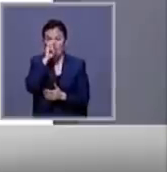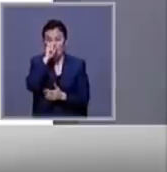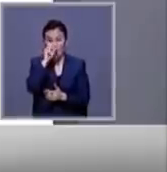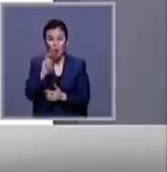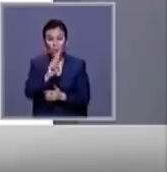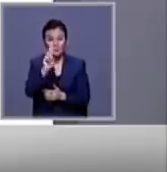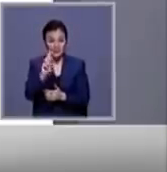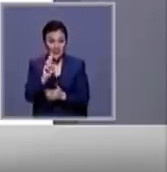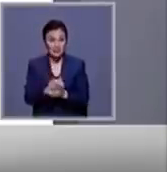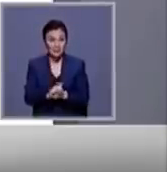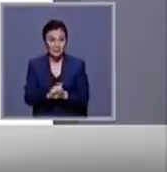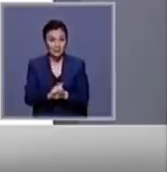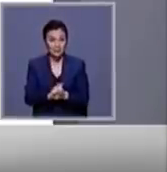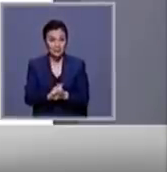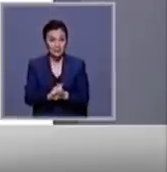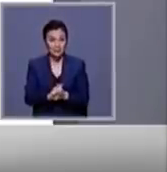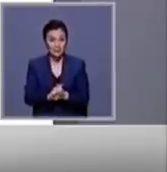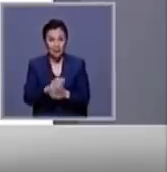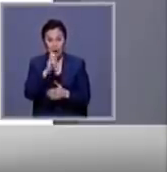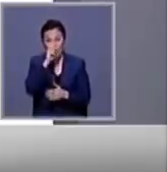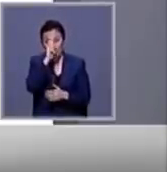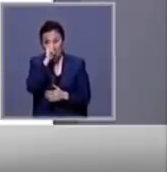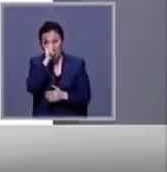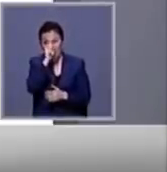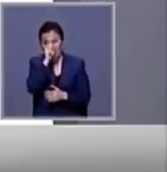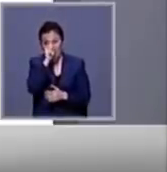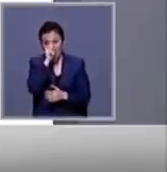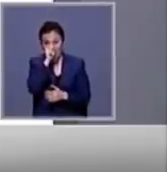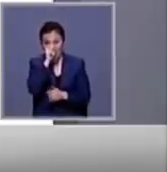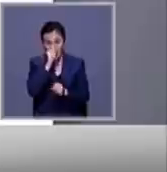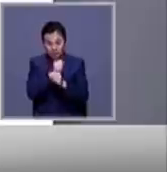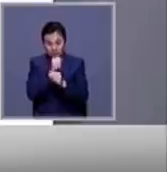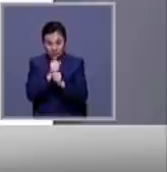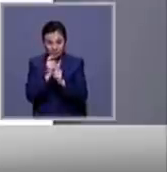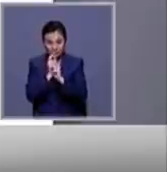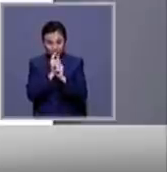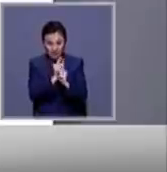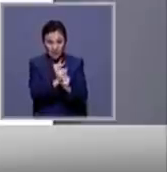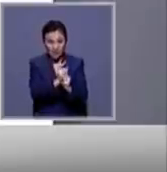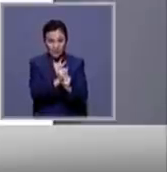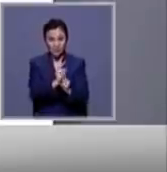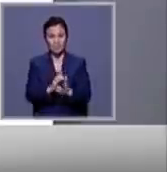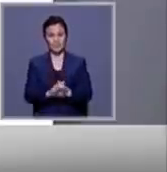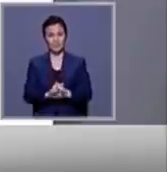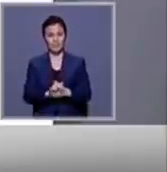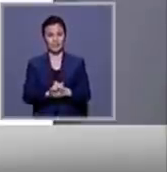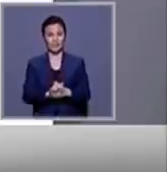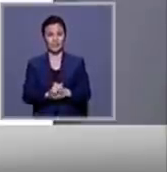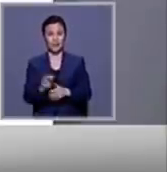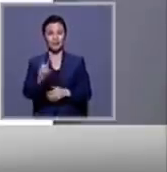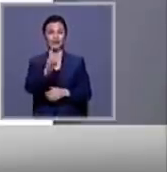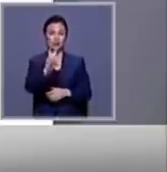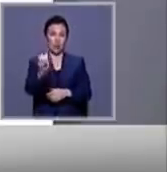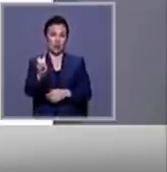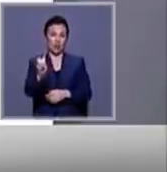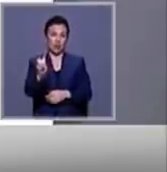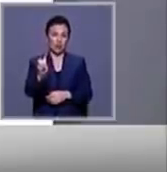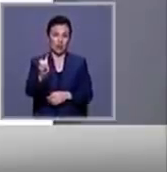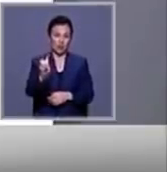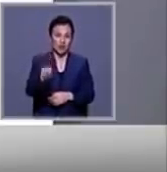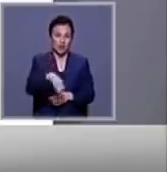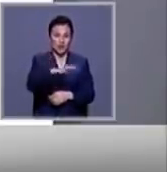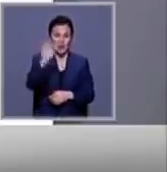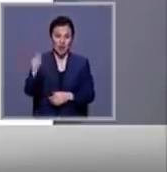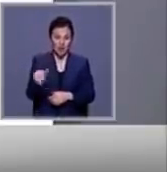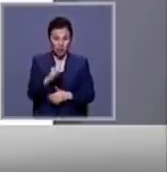องก็คือว่าขอทดลองสรรหาเนี่ยนะฮะทำตามอุดมคติเนี่ย200คนใช่ไหมทั้งหมด